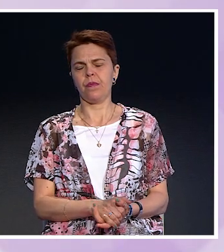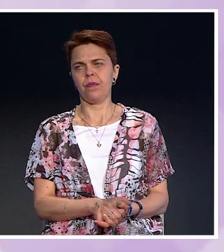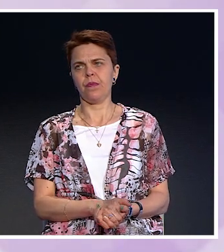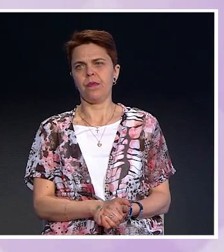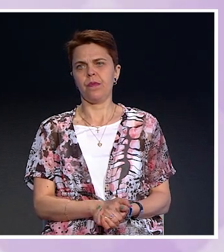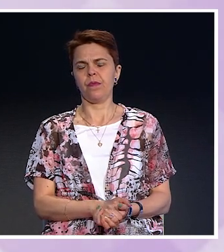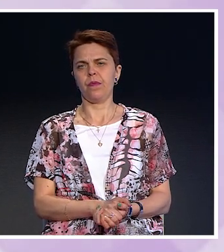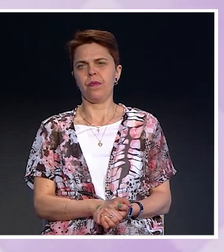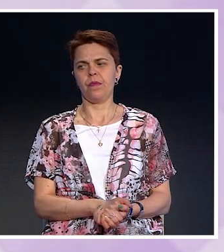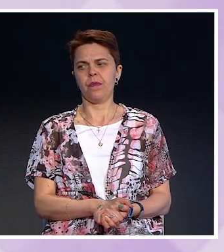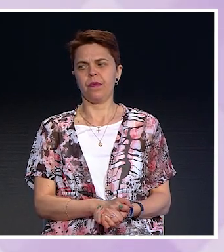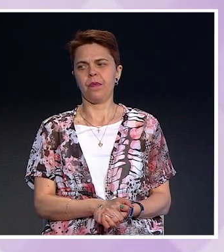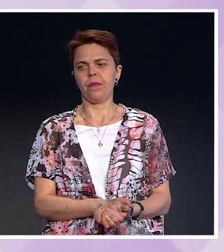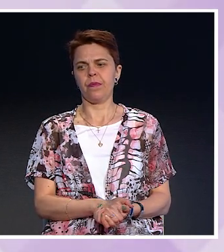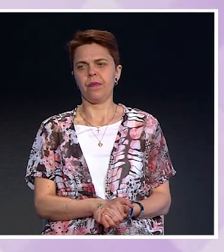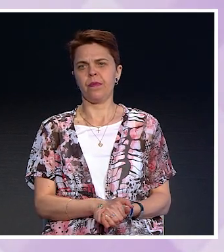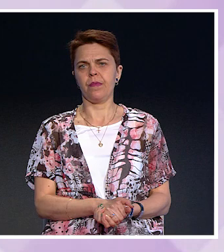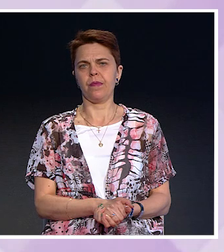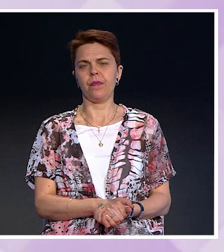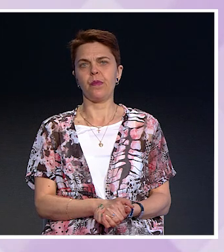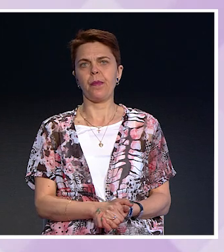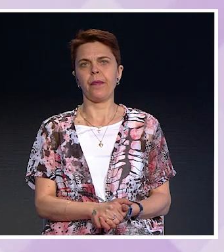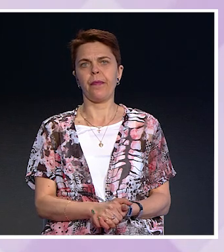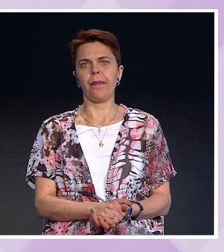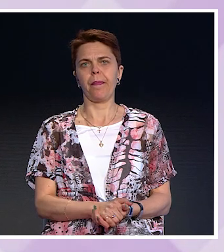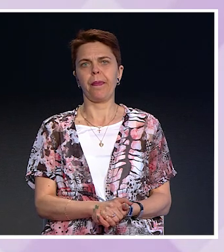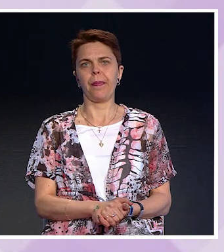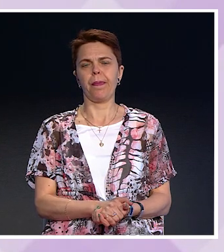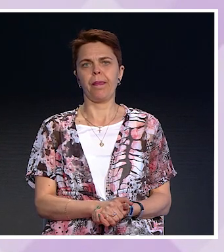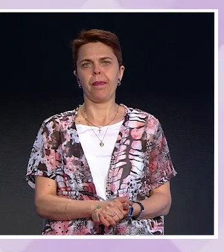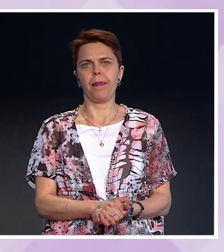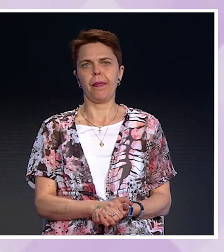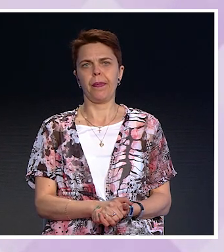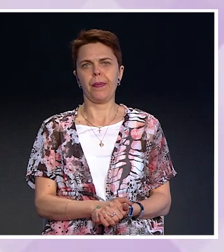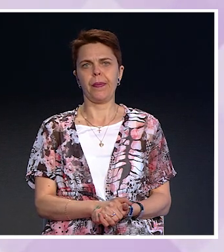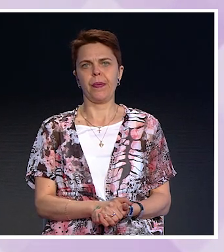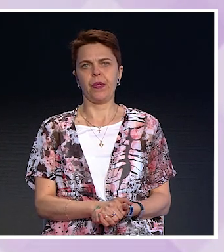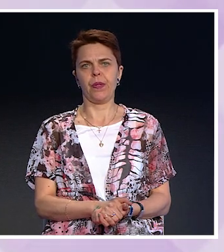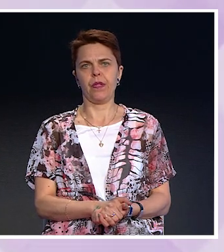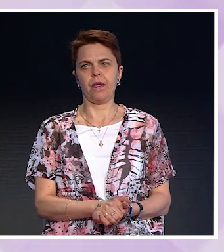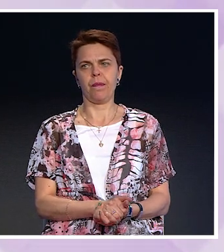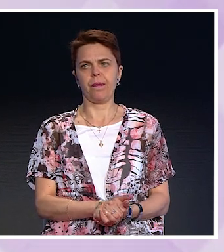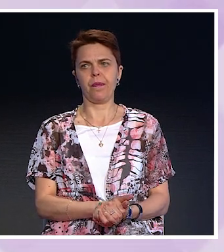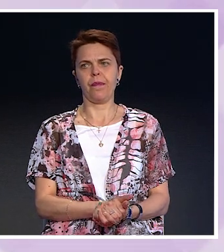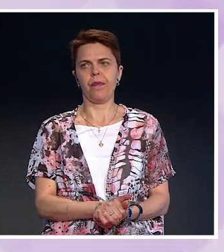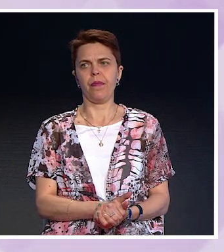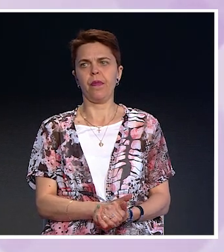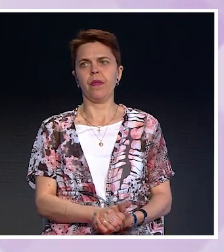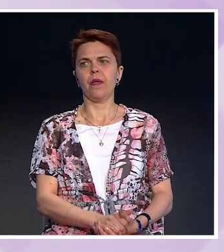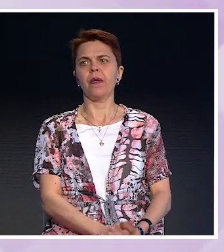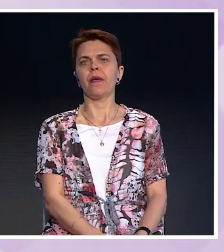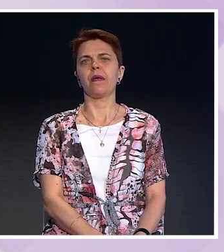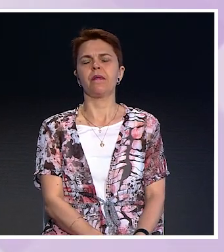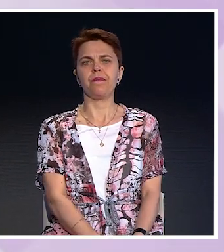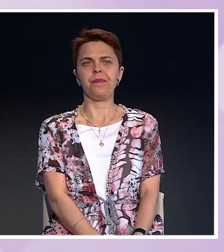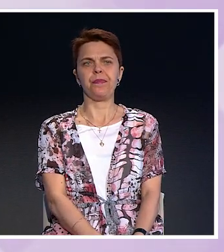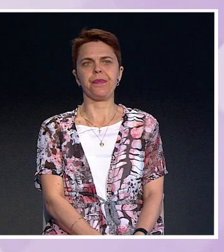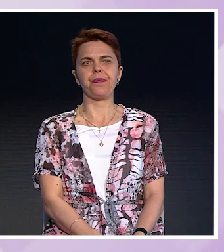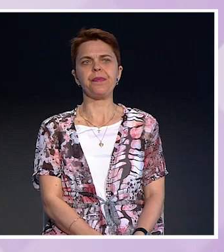для чоловіків. Стимулювати економіку, боротися з